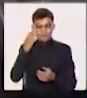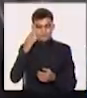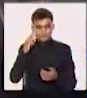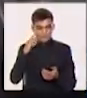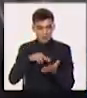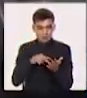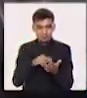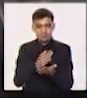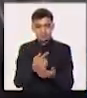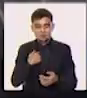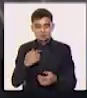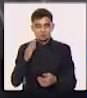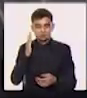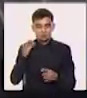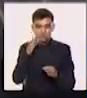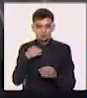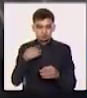да осындай жақсы